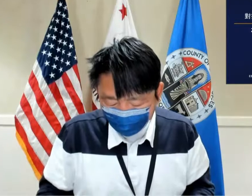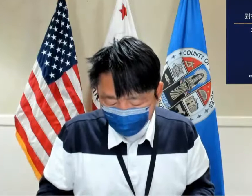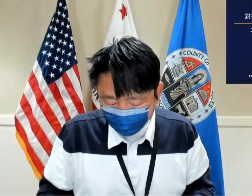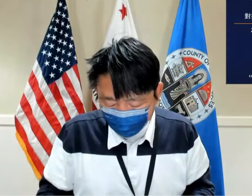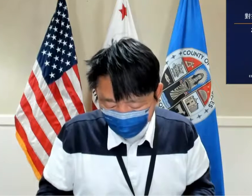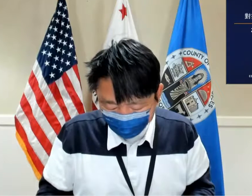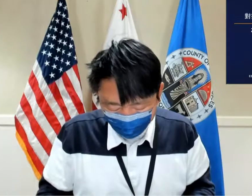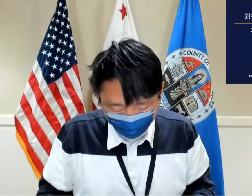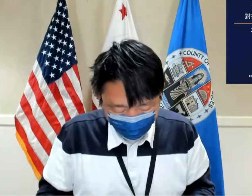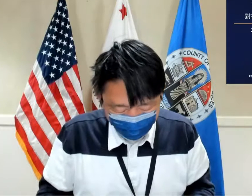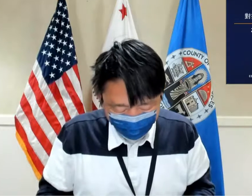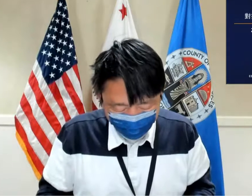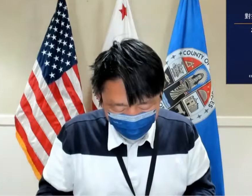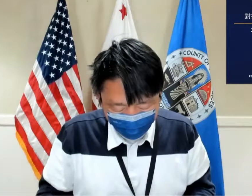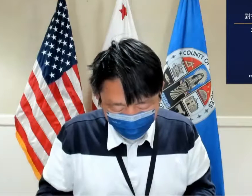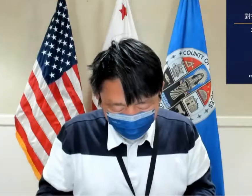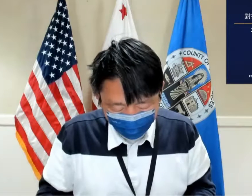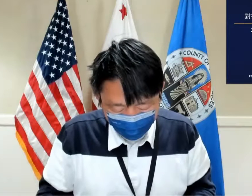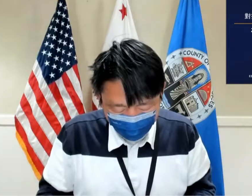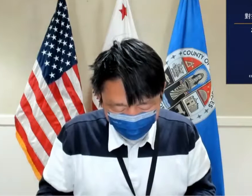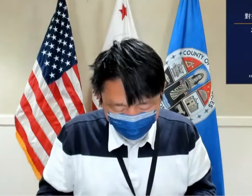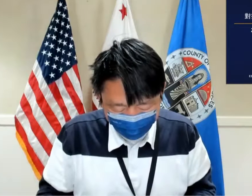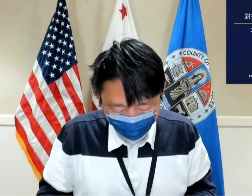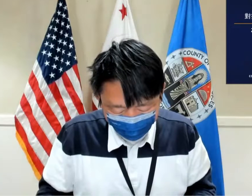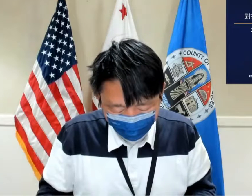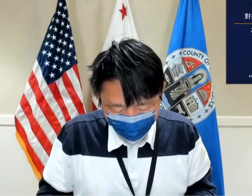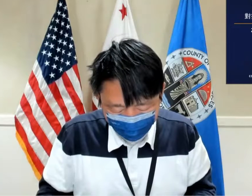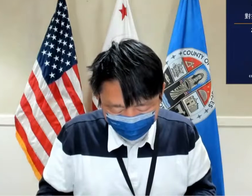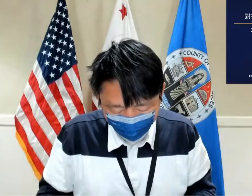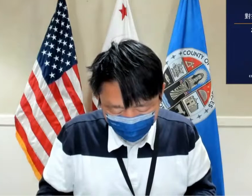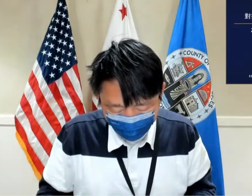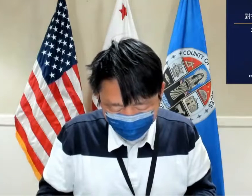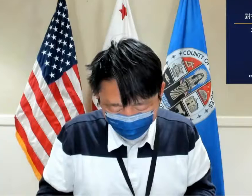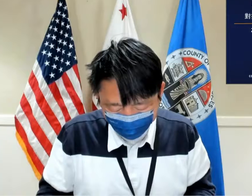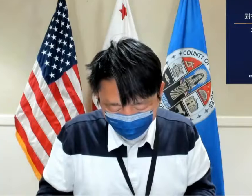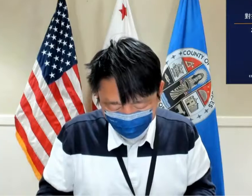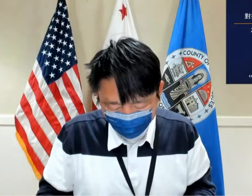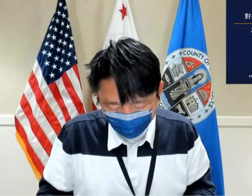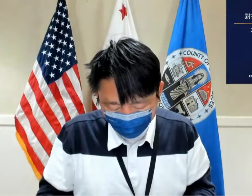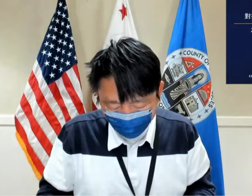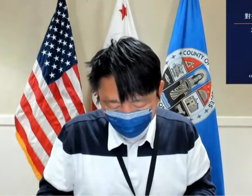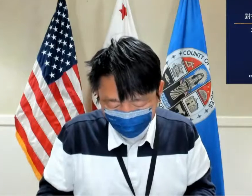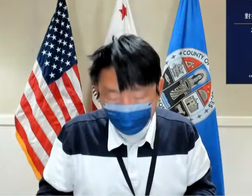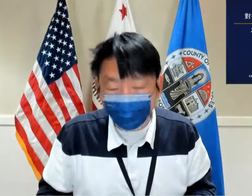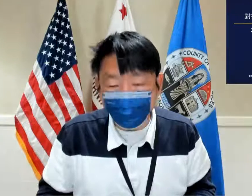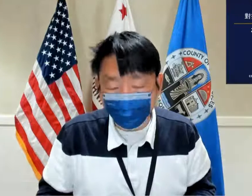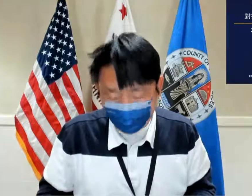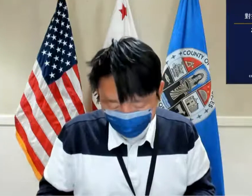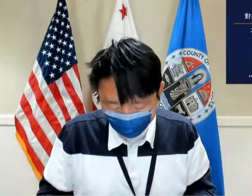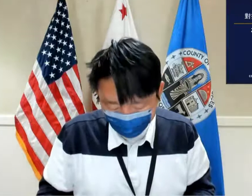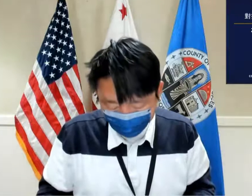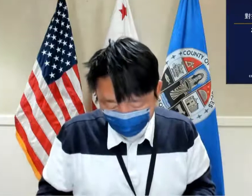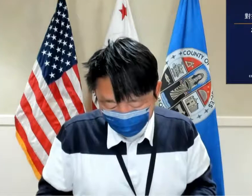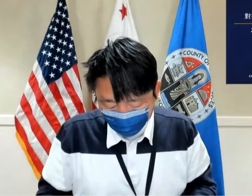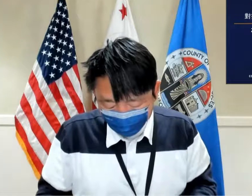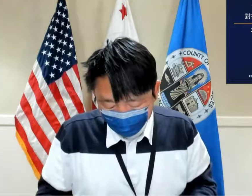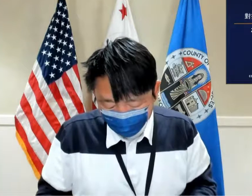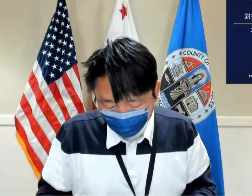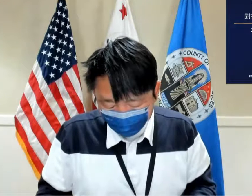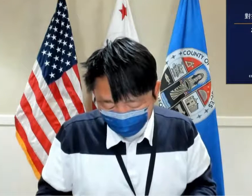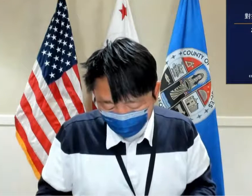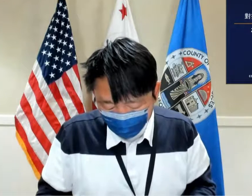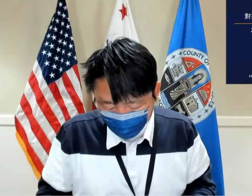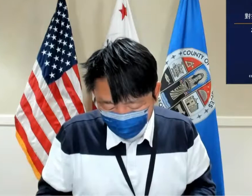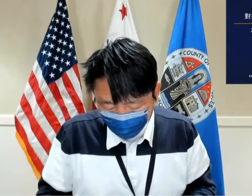有56%的及15万5300剂将会作为第2针，